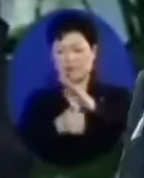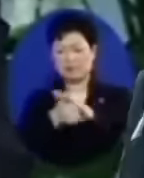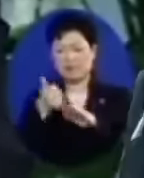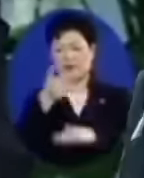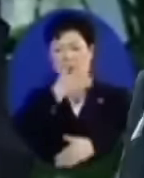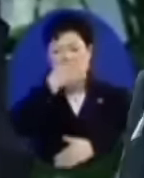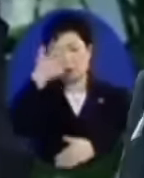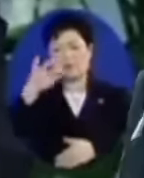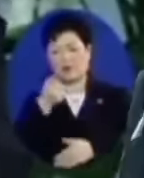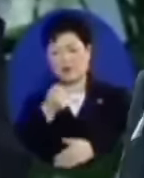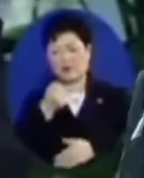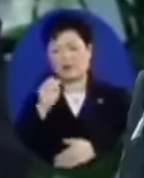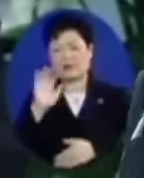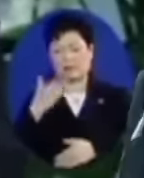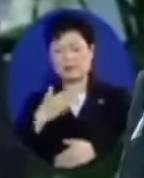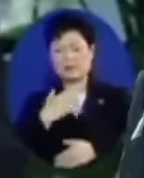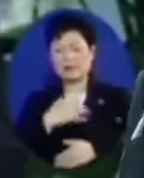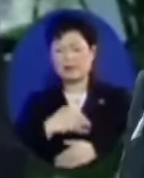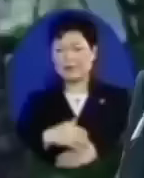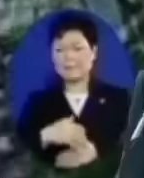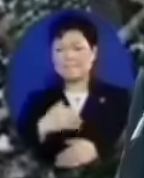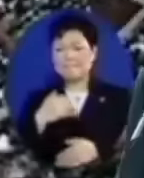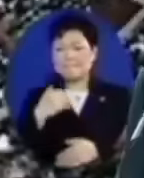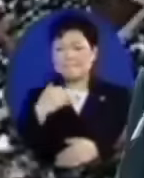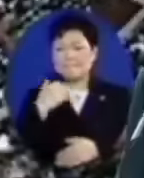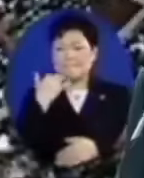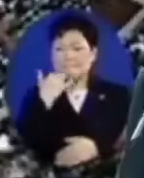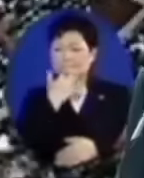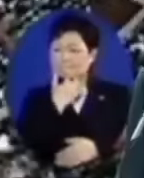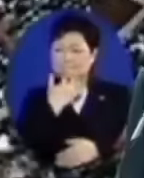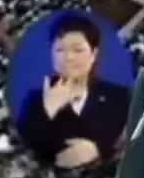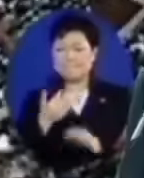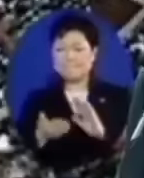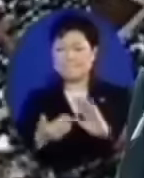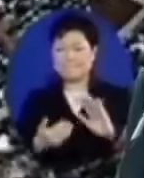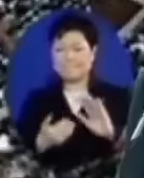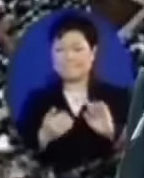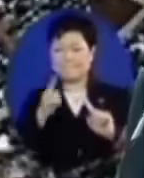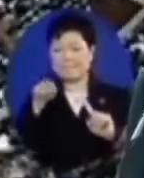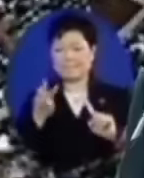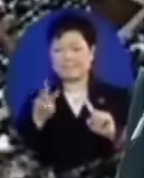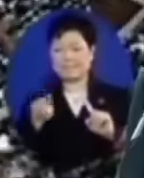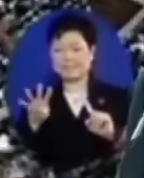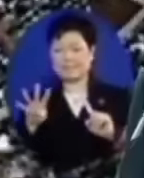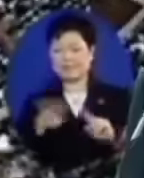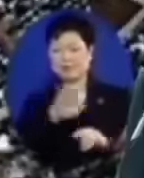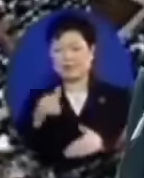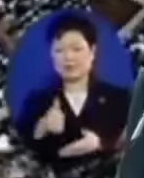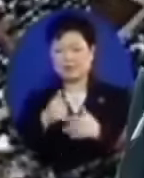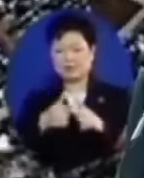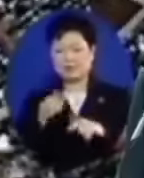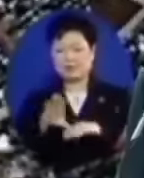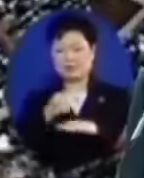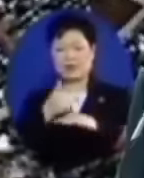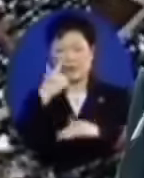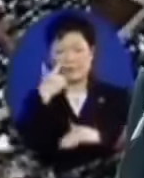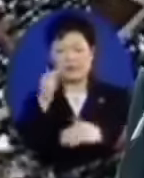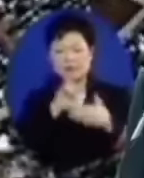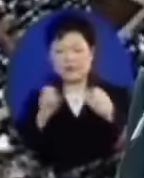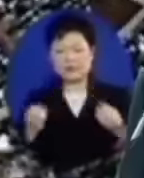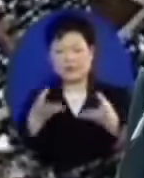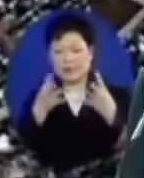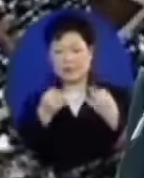갖게 되는 것입니다. 베드로전서 1장 3절로 4절에 우리 주 예수 그리스도의 아버지 하나님을 찬송하리로다. 그의